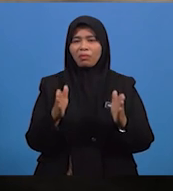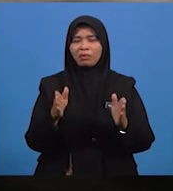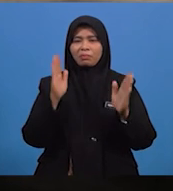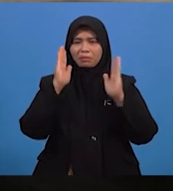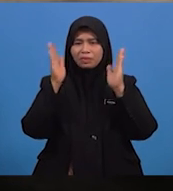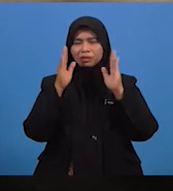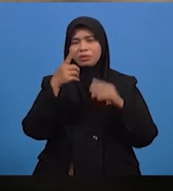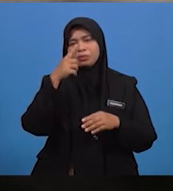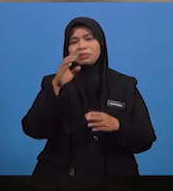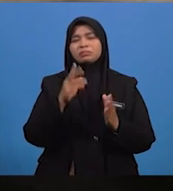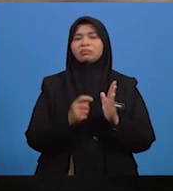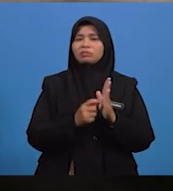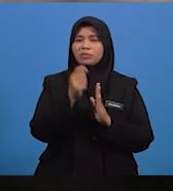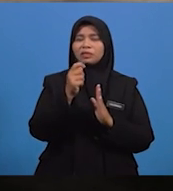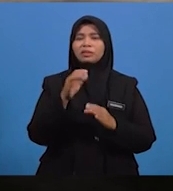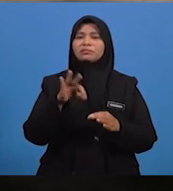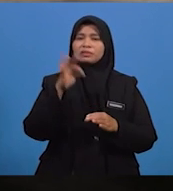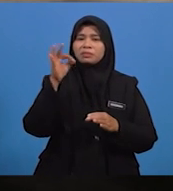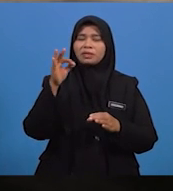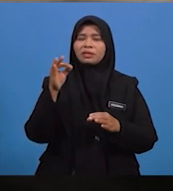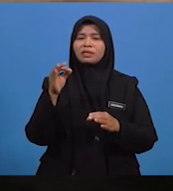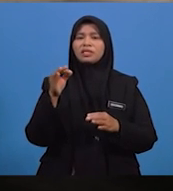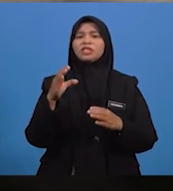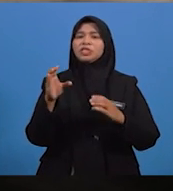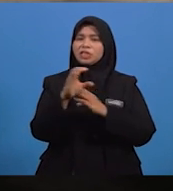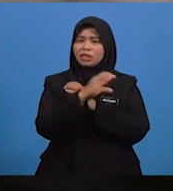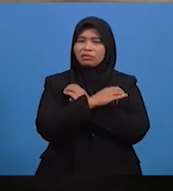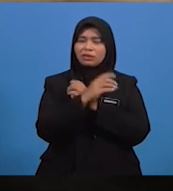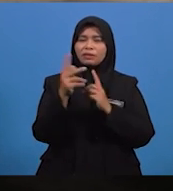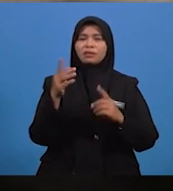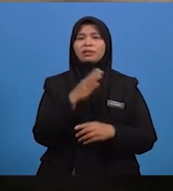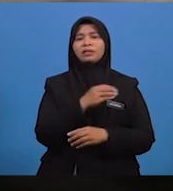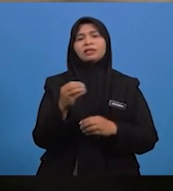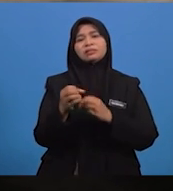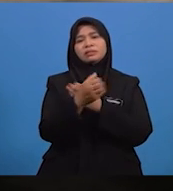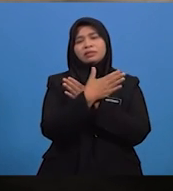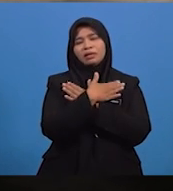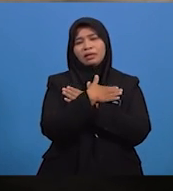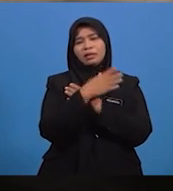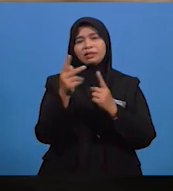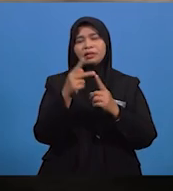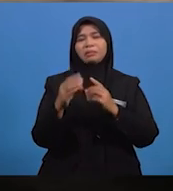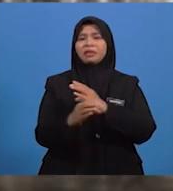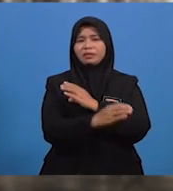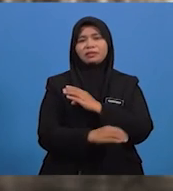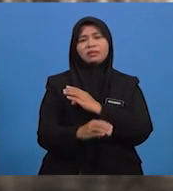semangat nasionalisme, iaitu perasaan cinta dan sayang kepada negara.